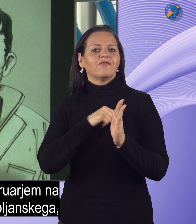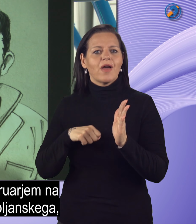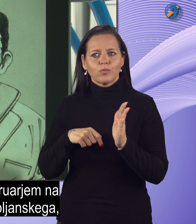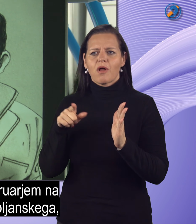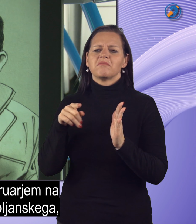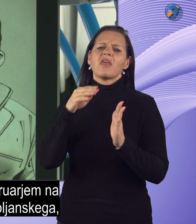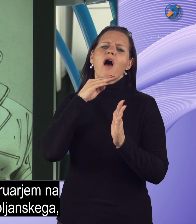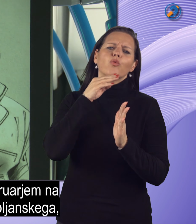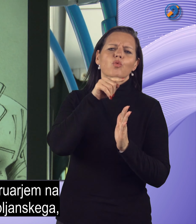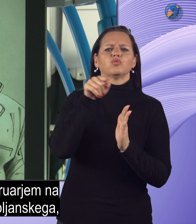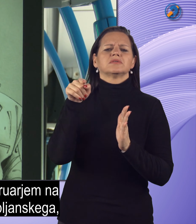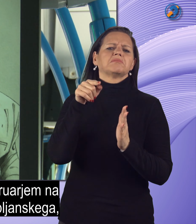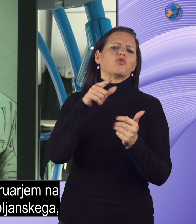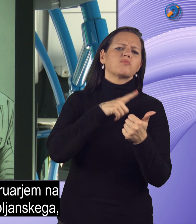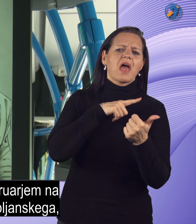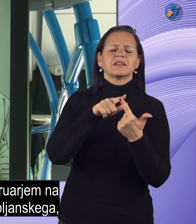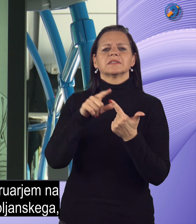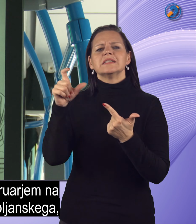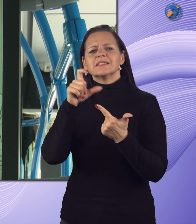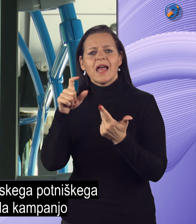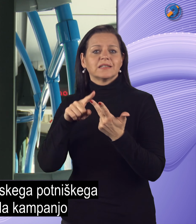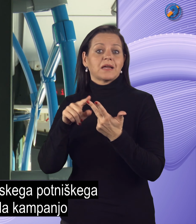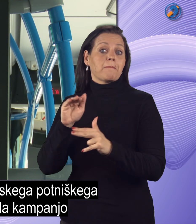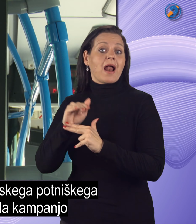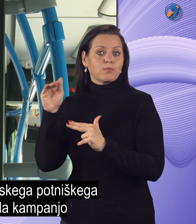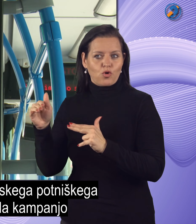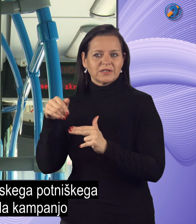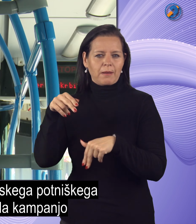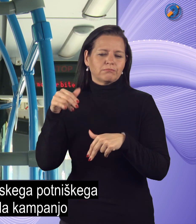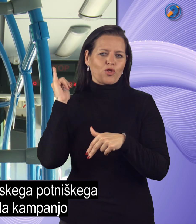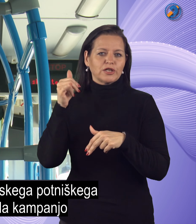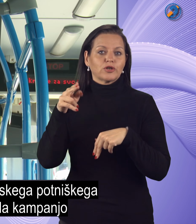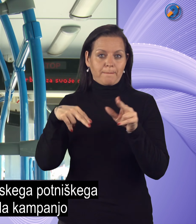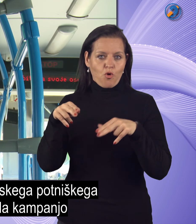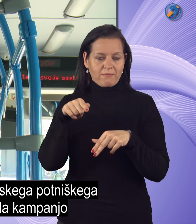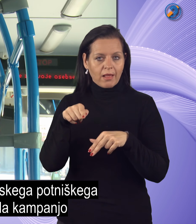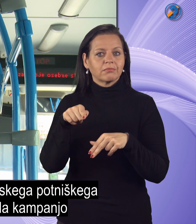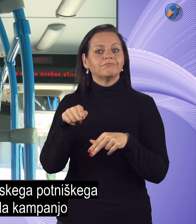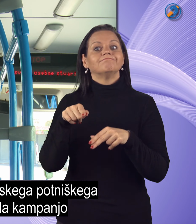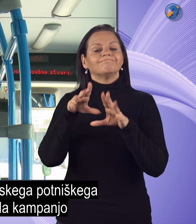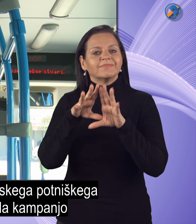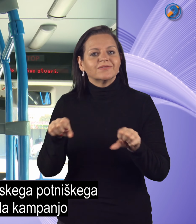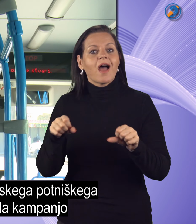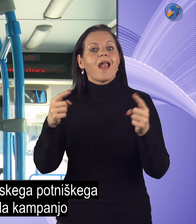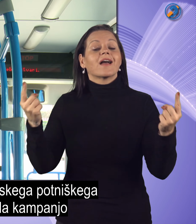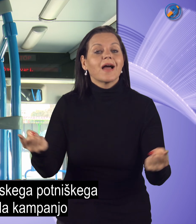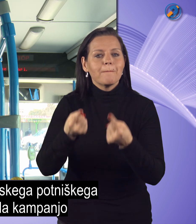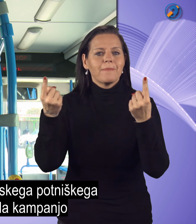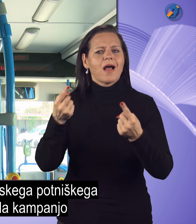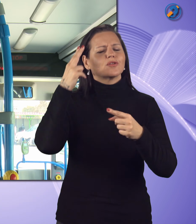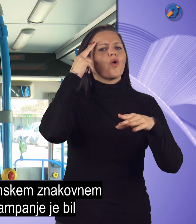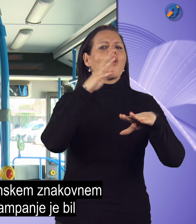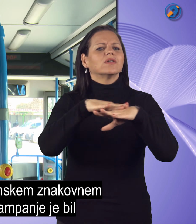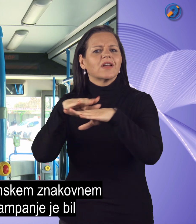in 22. februarjem, na autobusih Ljubljanskega, Celskega in Mariborskega potniškega prometa,